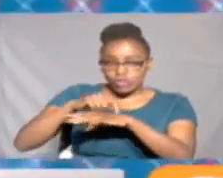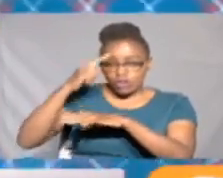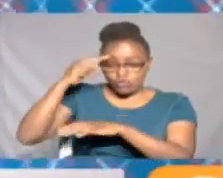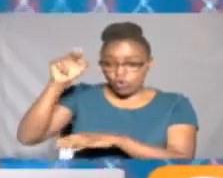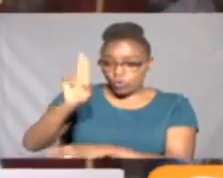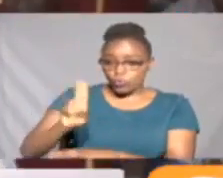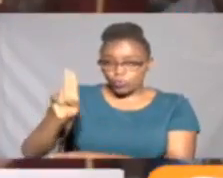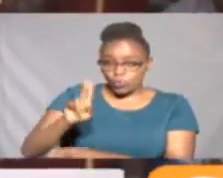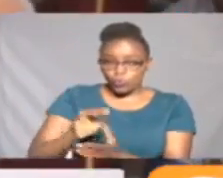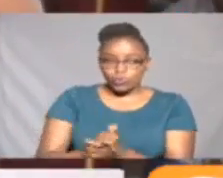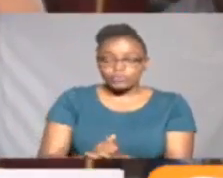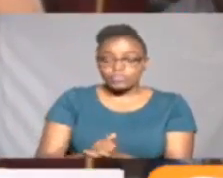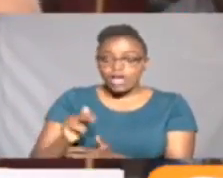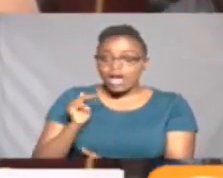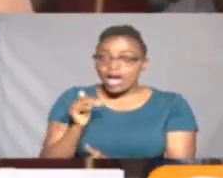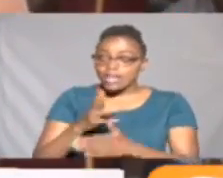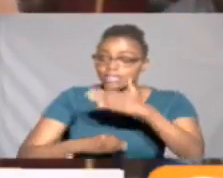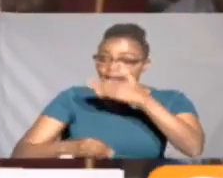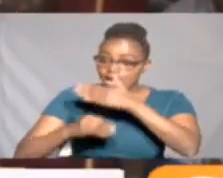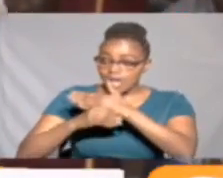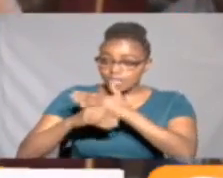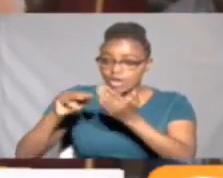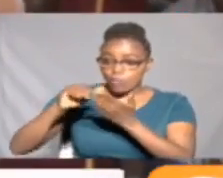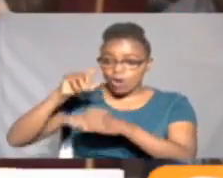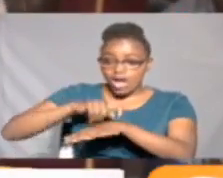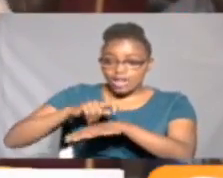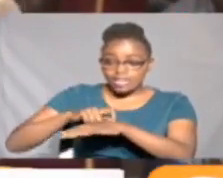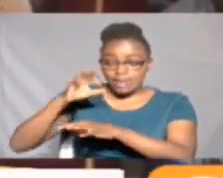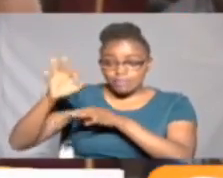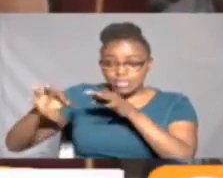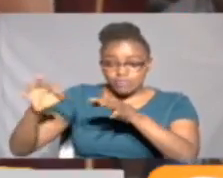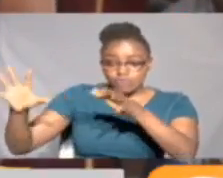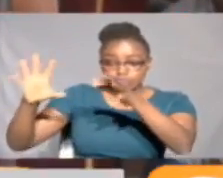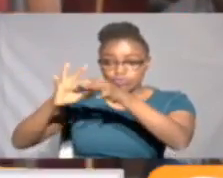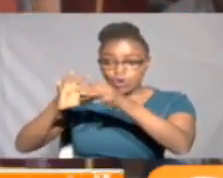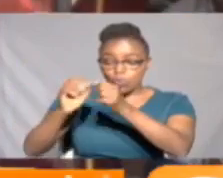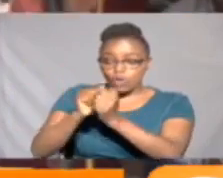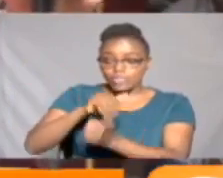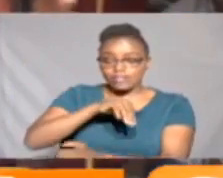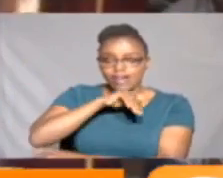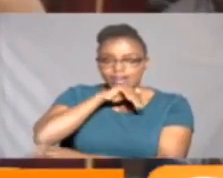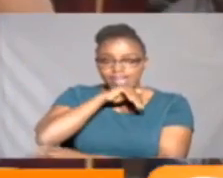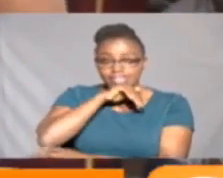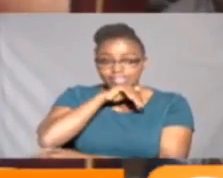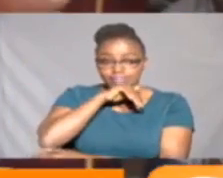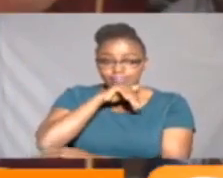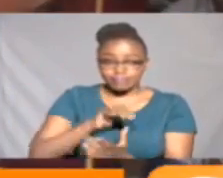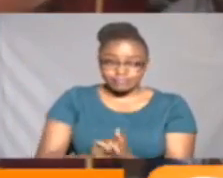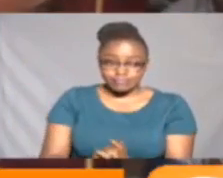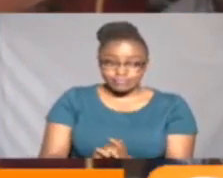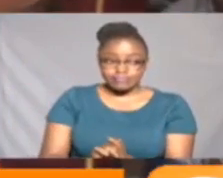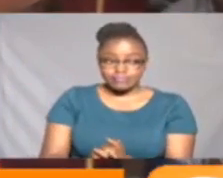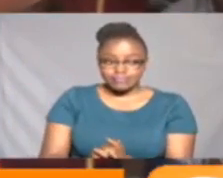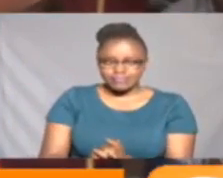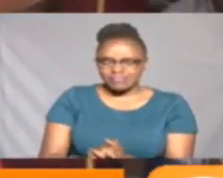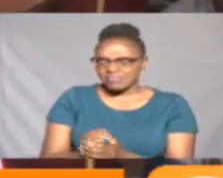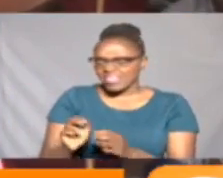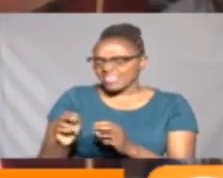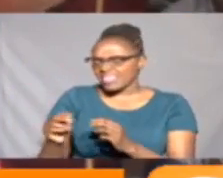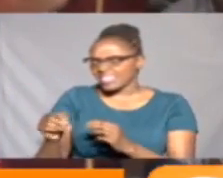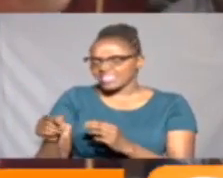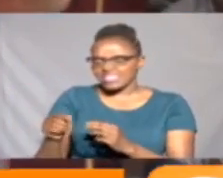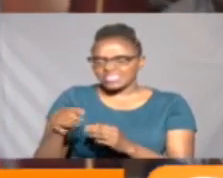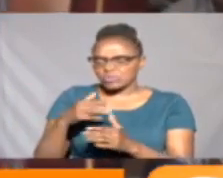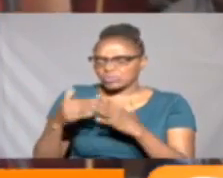Uhuru Kenyatta. Na tutakuongeza muda mwingine mukishikana na Raila Amolo Odinga. Hii kitu